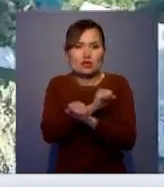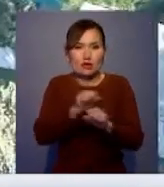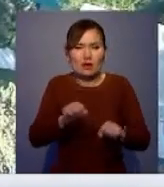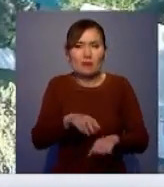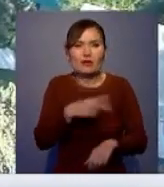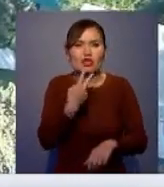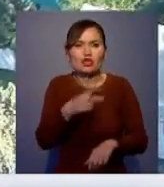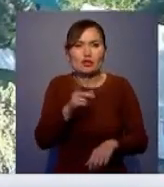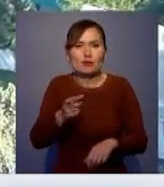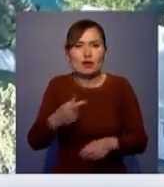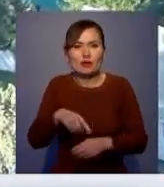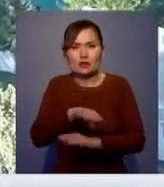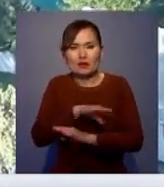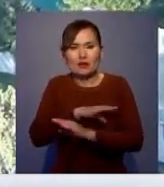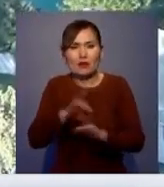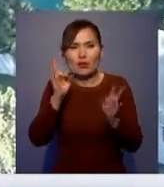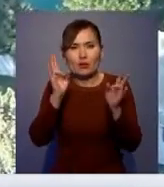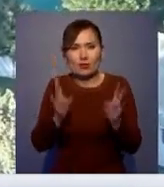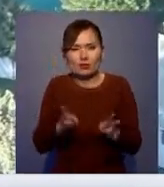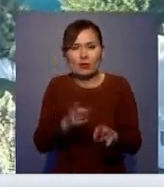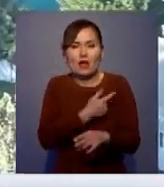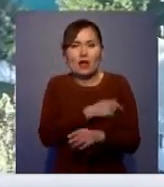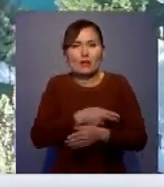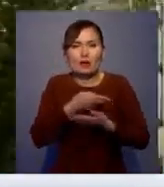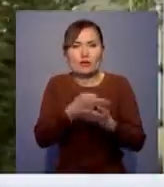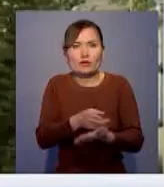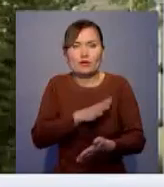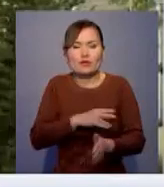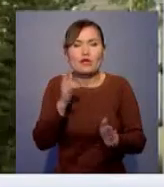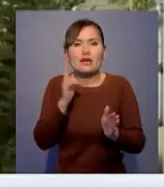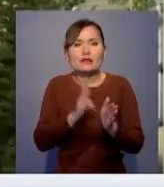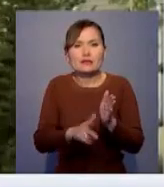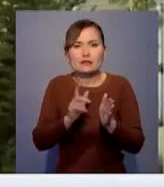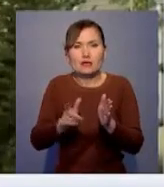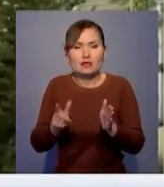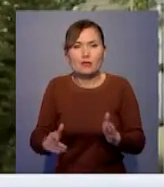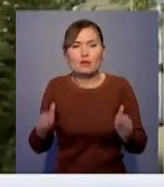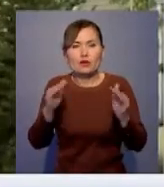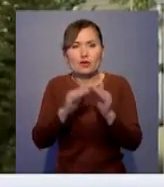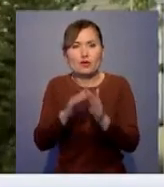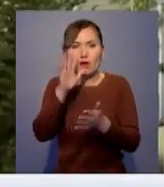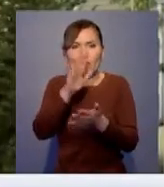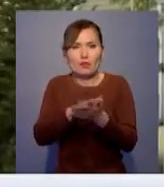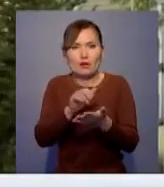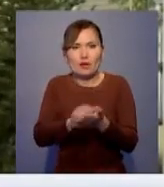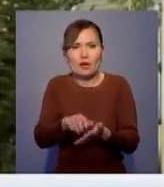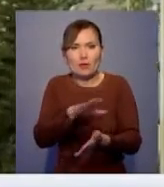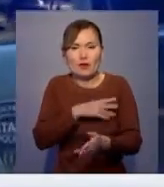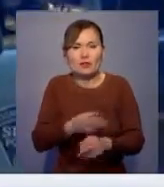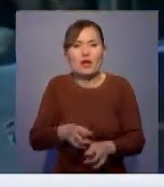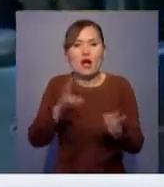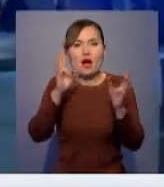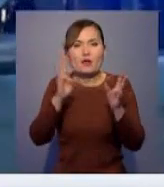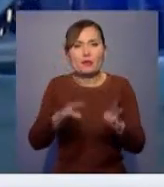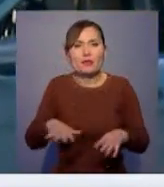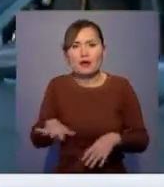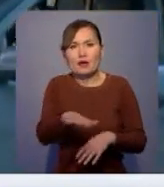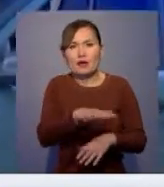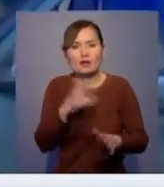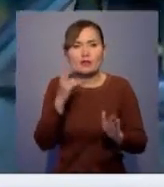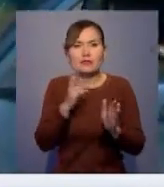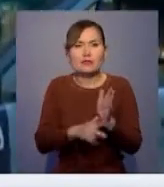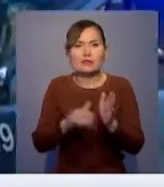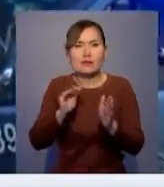салдарынан 20-дан астам тұрғын түрлі деңгейде жарақат алған. 80-ге жуық баспана мен ғимараттың гүлі көкке шыққан еді. Апат болған